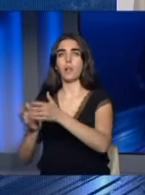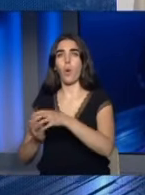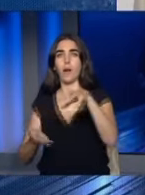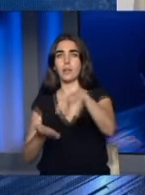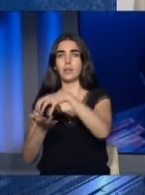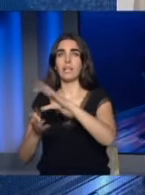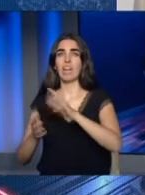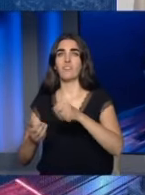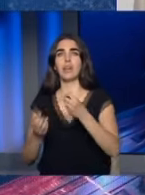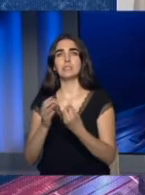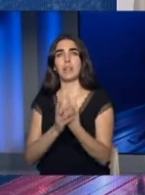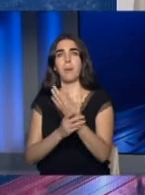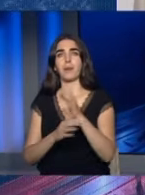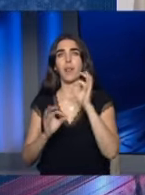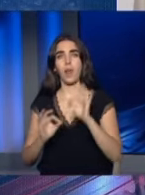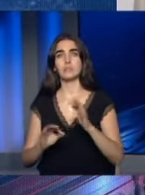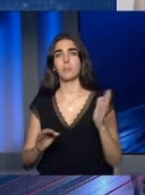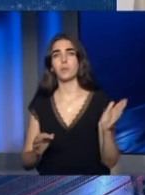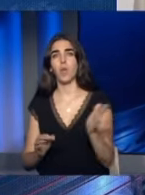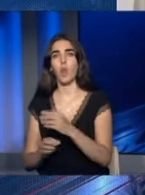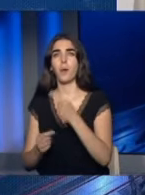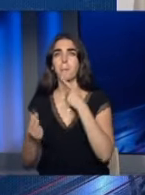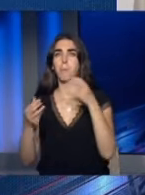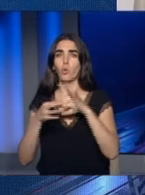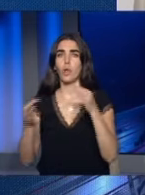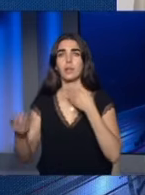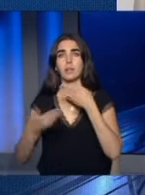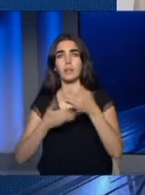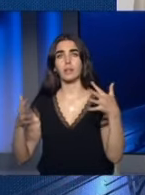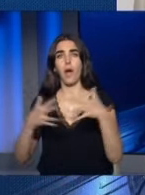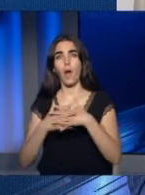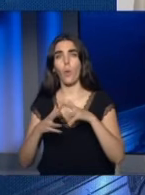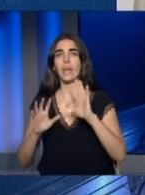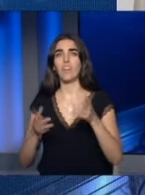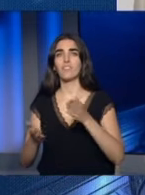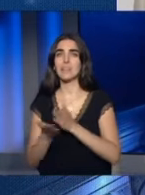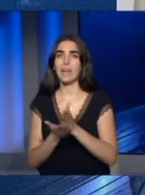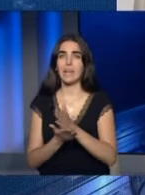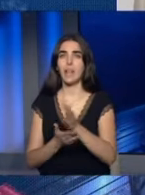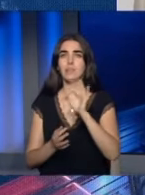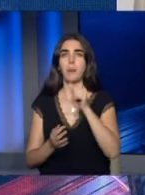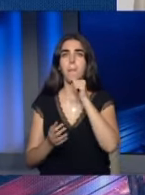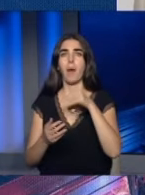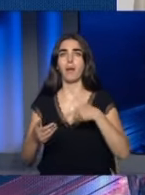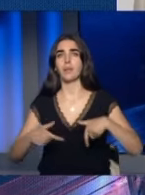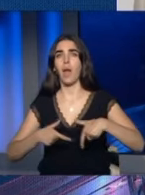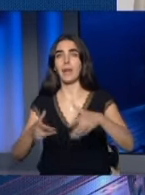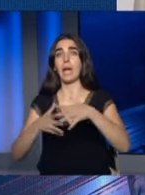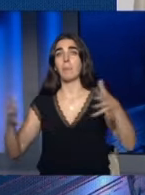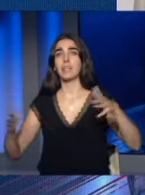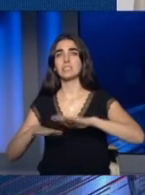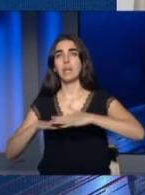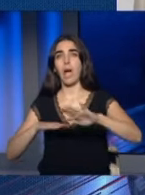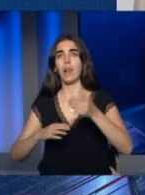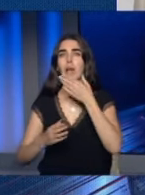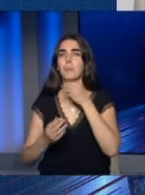بطريقه مستدامه وعادله كذلك سيحضر موضوع التعاون في سبيل الحد من فيضان النهر الكبير على السهول الزراعيه في